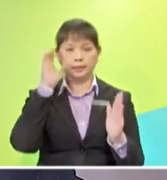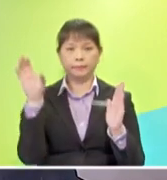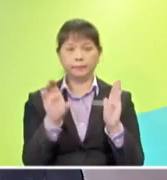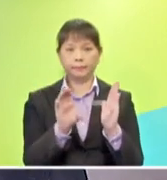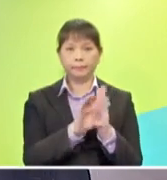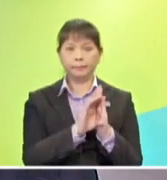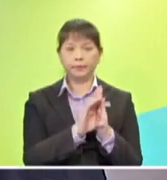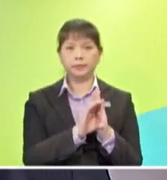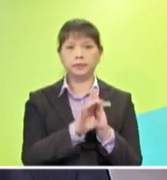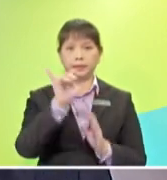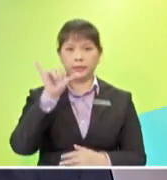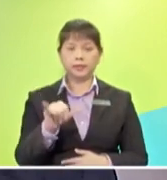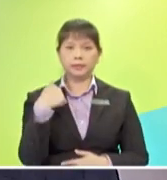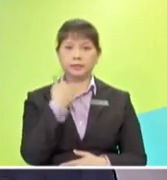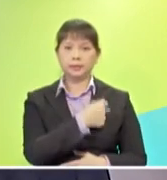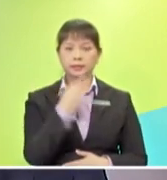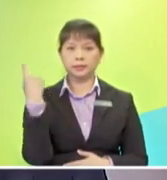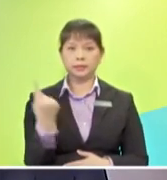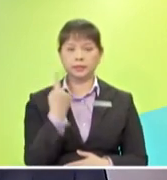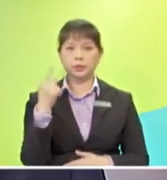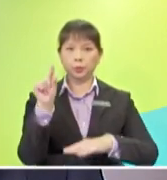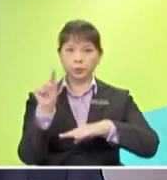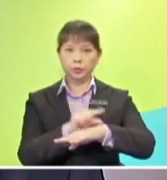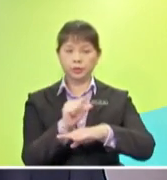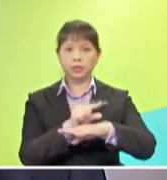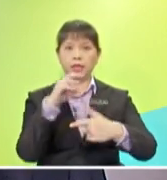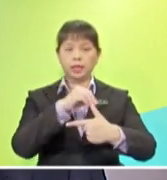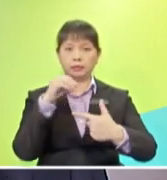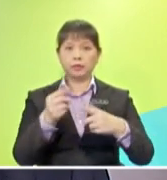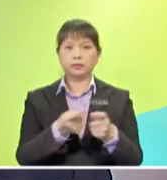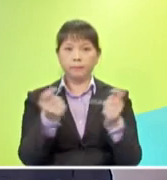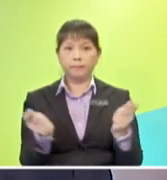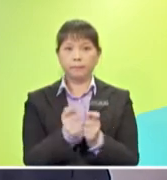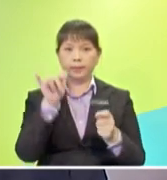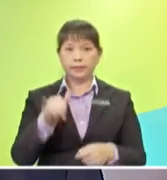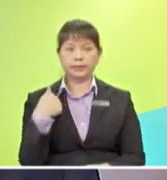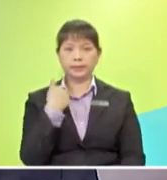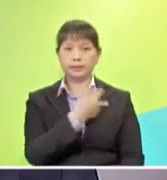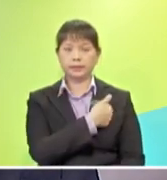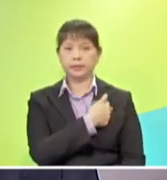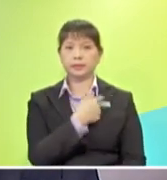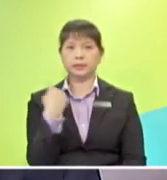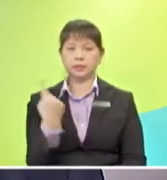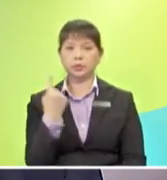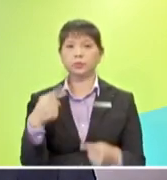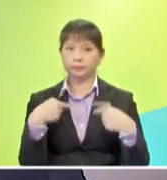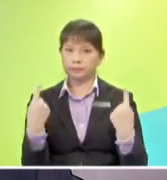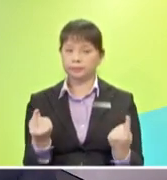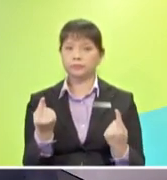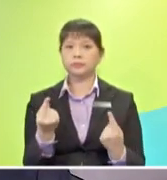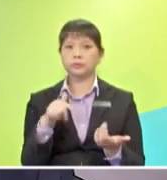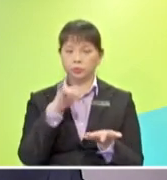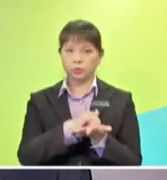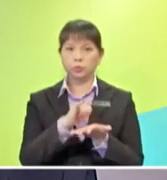nih gambar-gambar yang kita sentiasa boneka enggak takut tempat yang kita sentiasa gunakan Itulah sebabnya